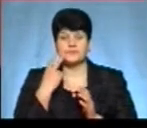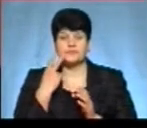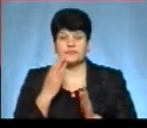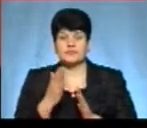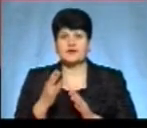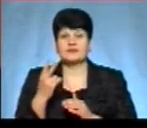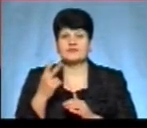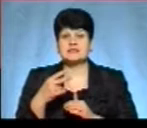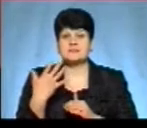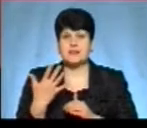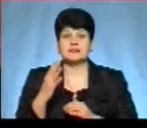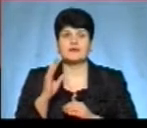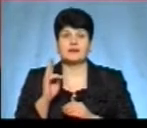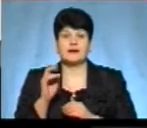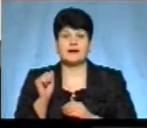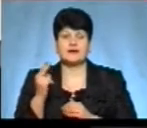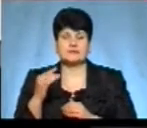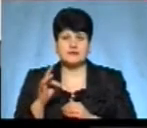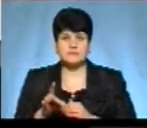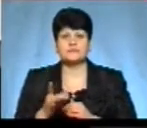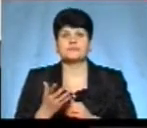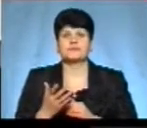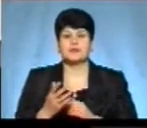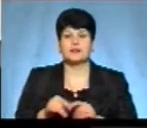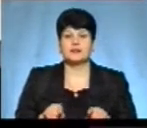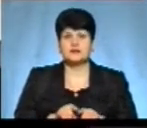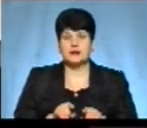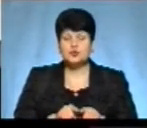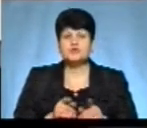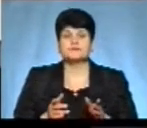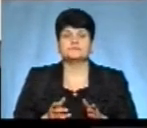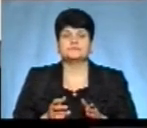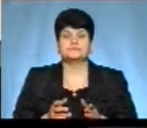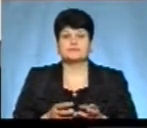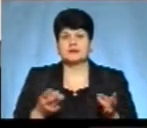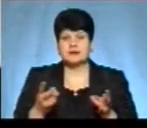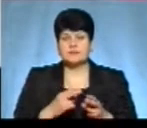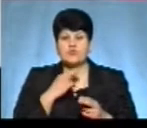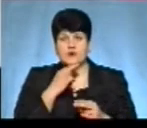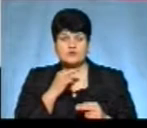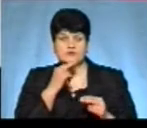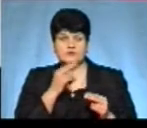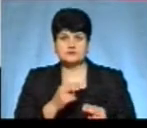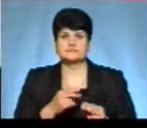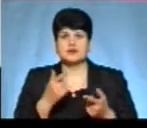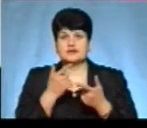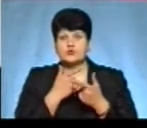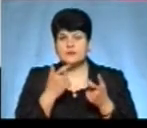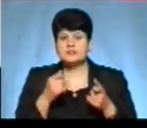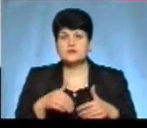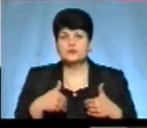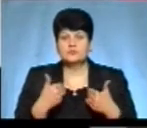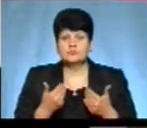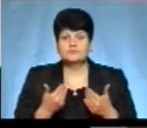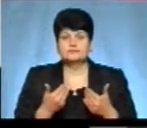званий 25-й кадр, така маніпуляція. Також, відповідно, варто звертати увагу на інформацію, яка подається під